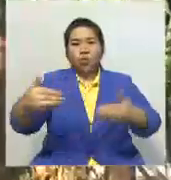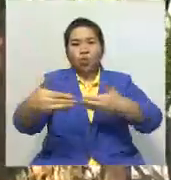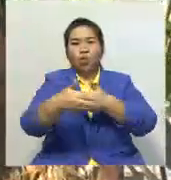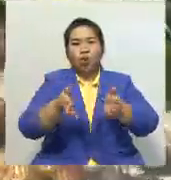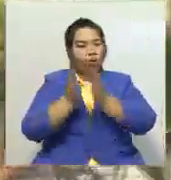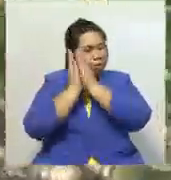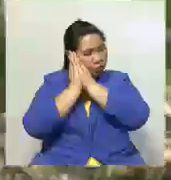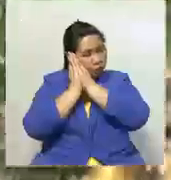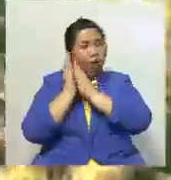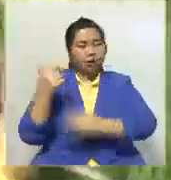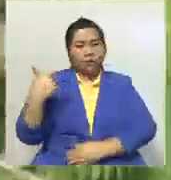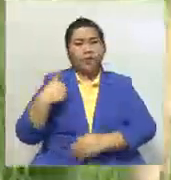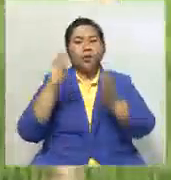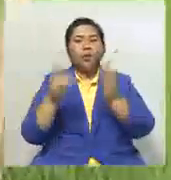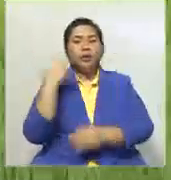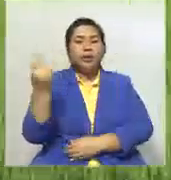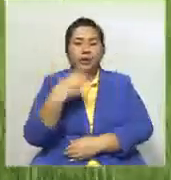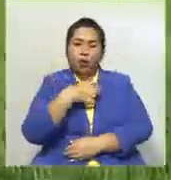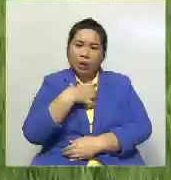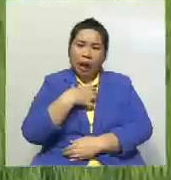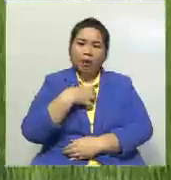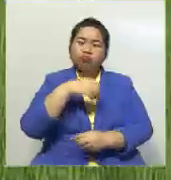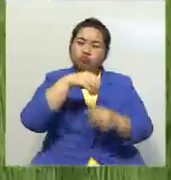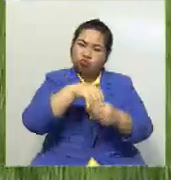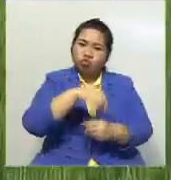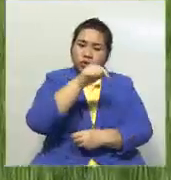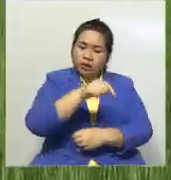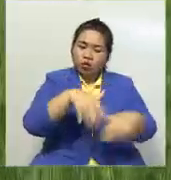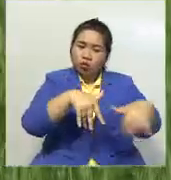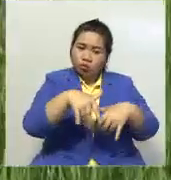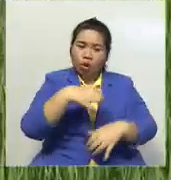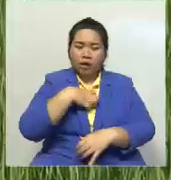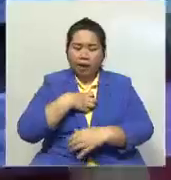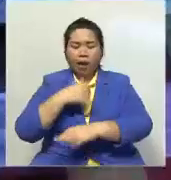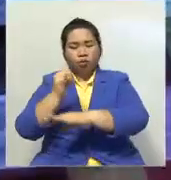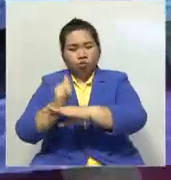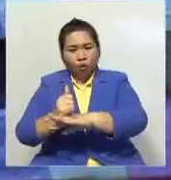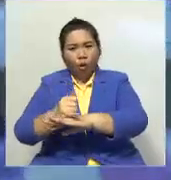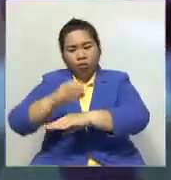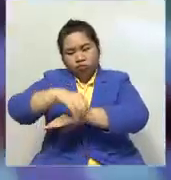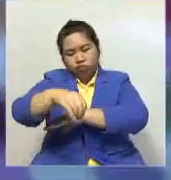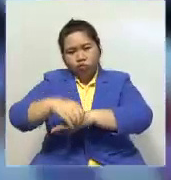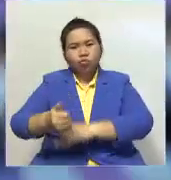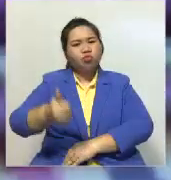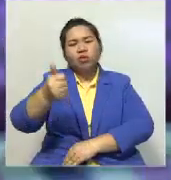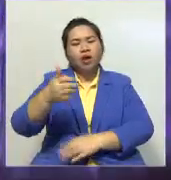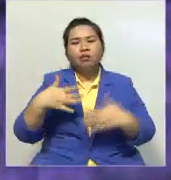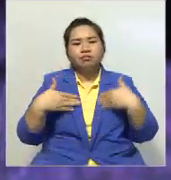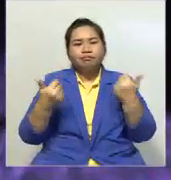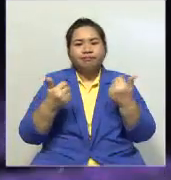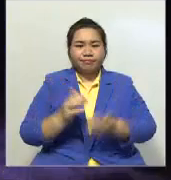ย์นะคะโดยนักท่องเที่ยวสามารถเลือกที่จะพักในชุมชนหรือว่าจะเลือกนอนกลางทุ่งนาอย่างนี้ฟินไปอีกแบบค่